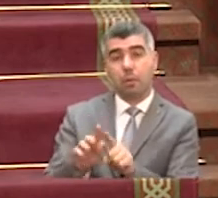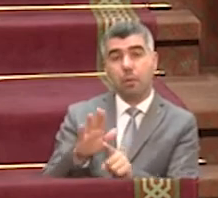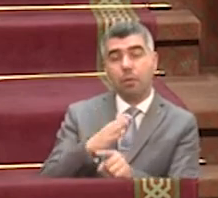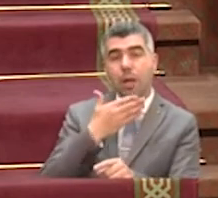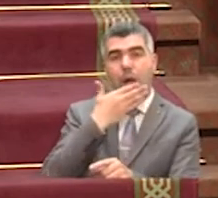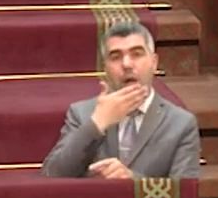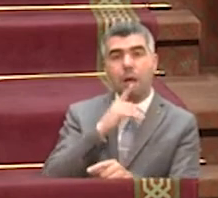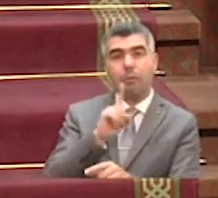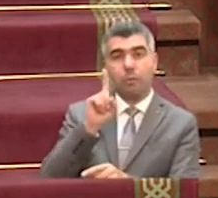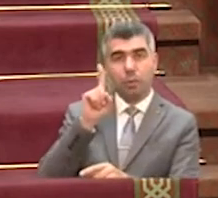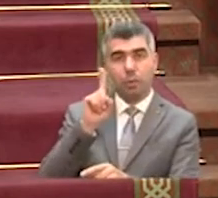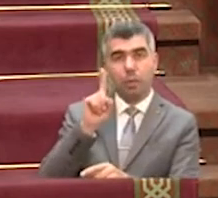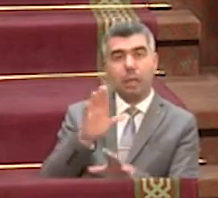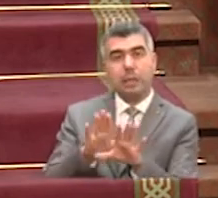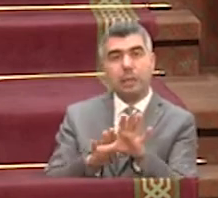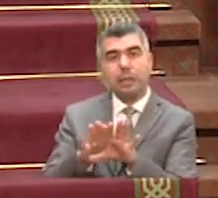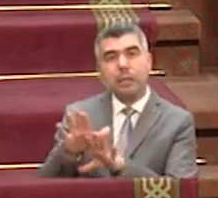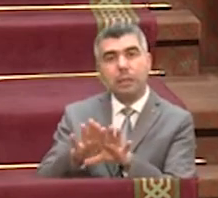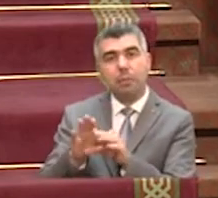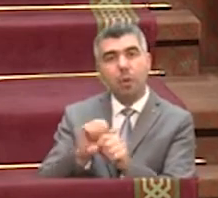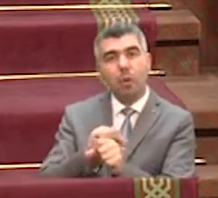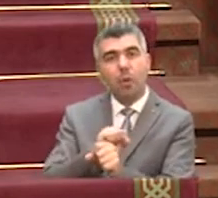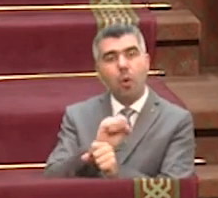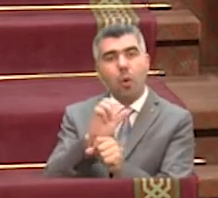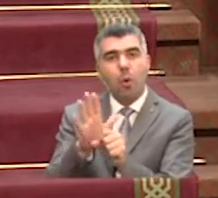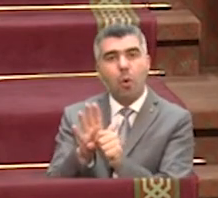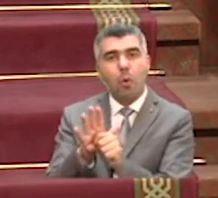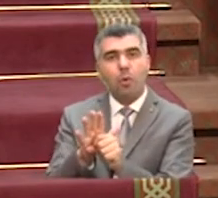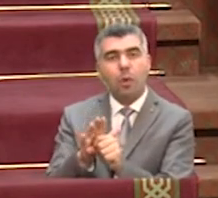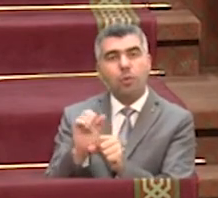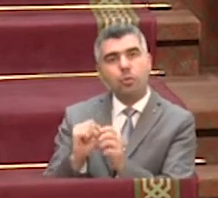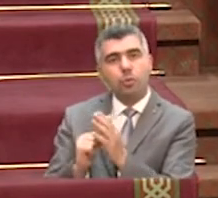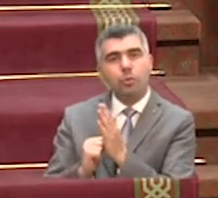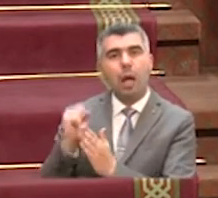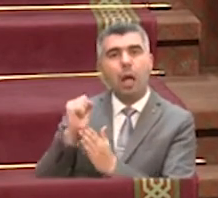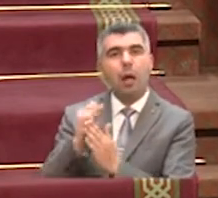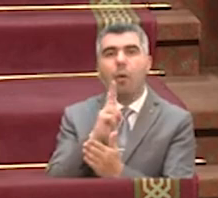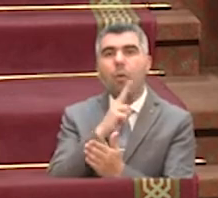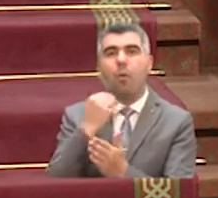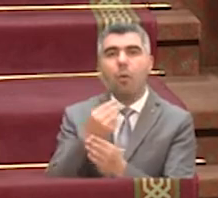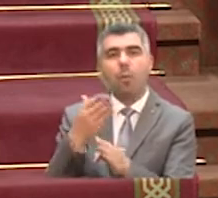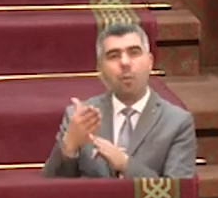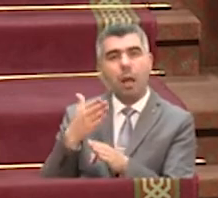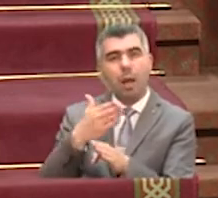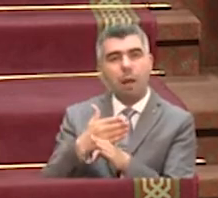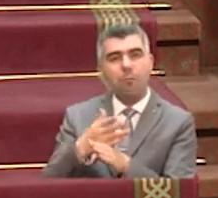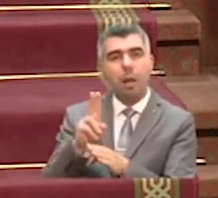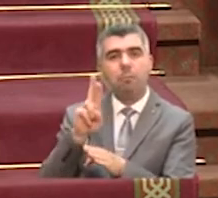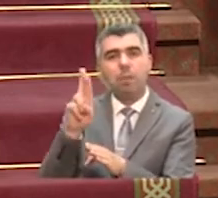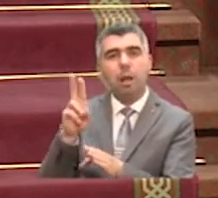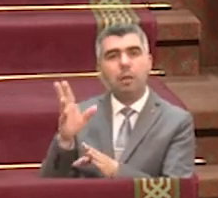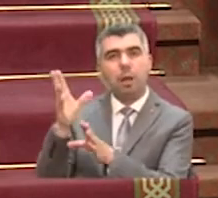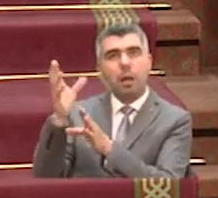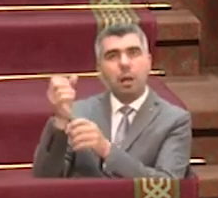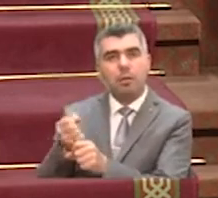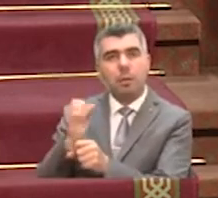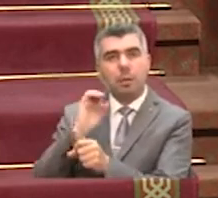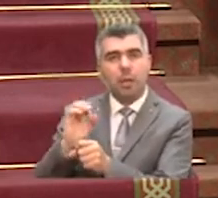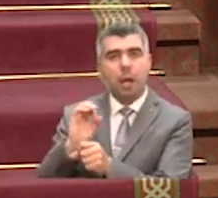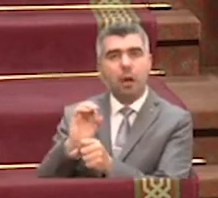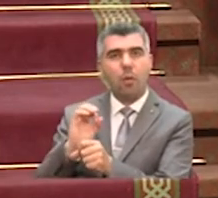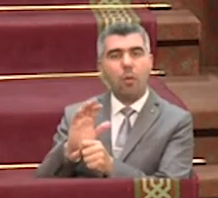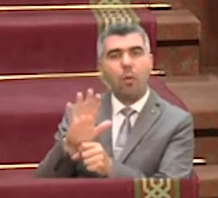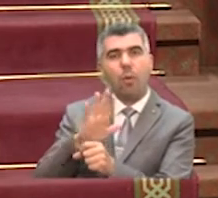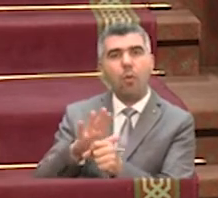على انه التدبير ديال الجائحه نجحنا فيه في الحكومه السابقه بفضل التوجيهات ديال السيد صاحب الجلاله